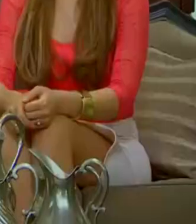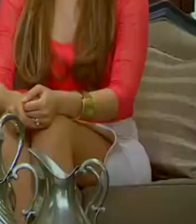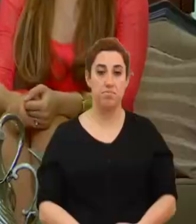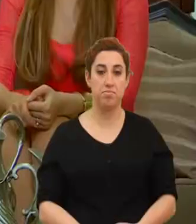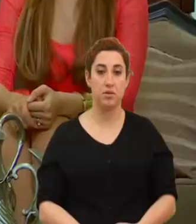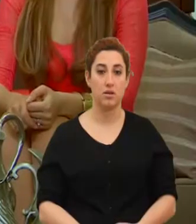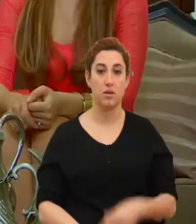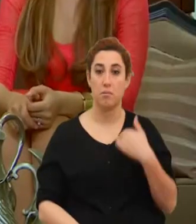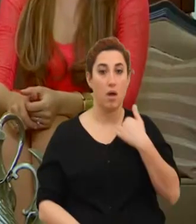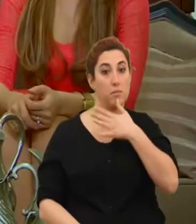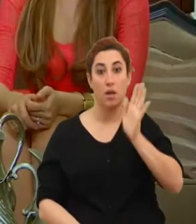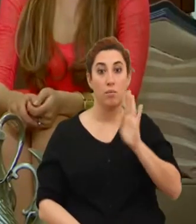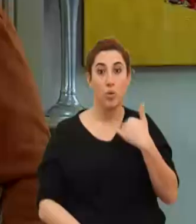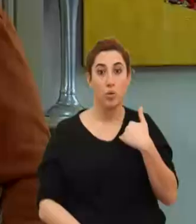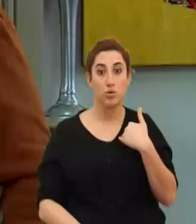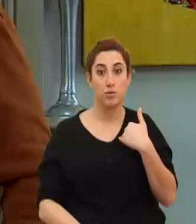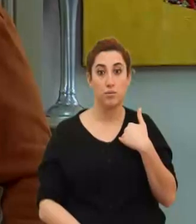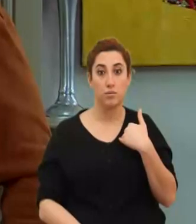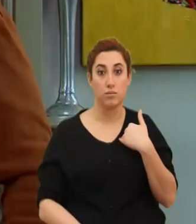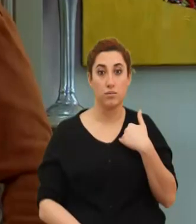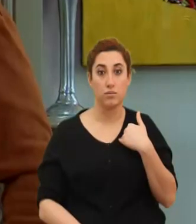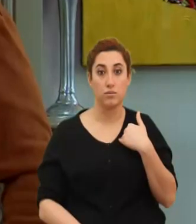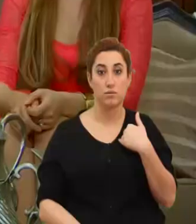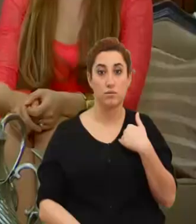Kemal Serpil'e döndü. Ben bilmiyordum.